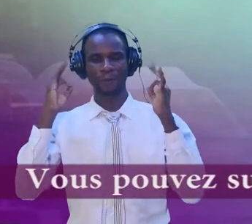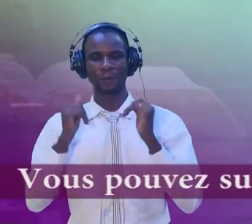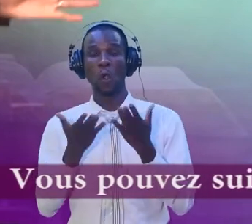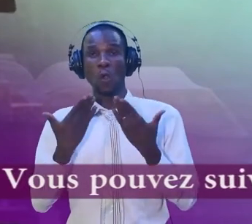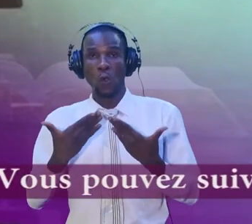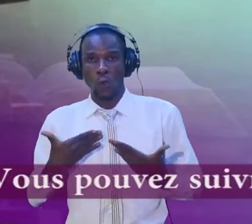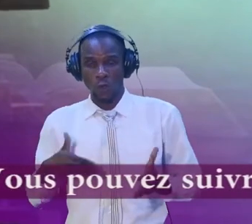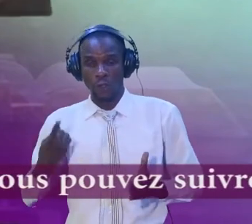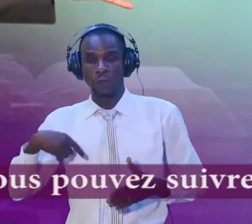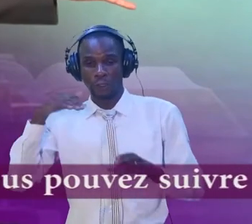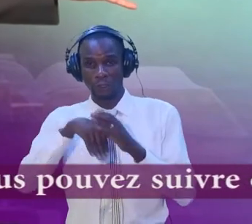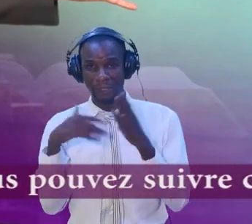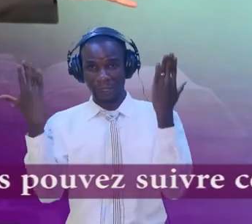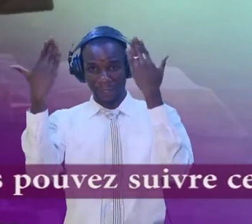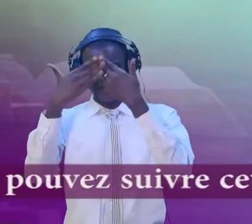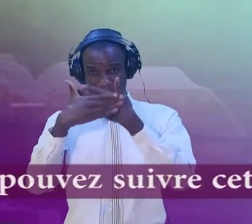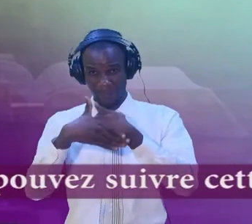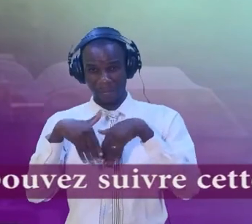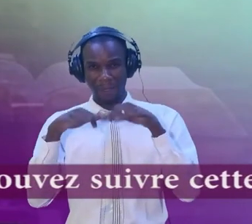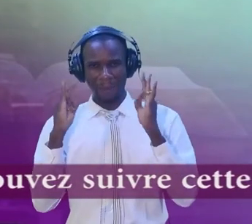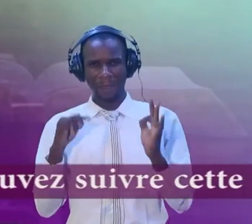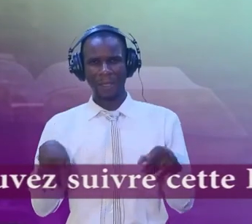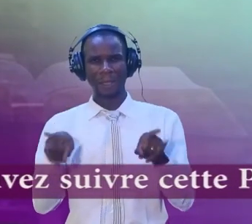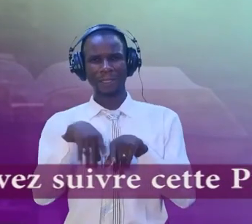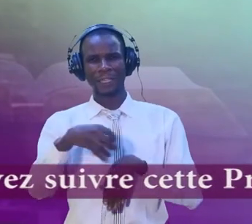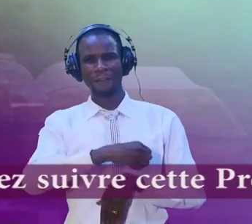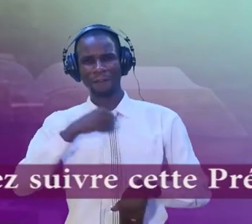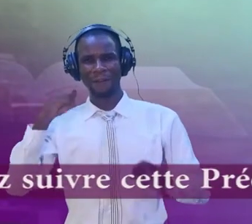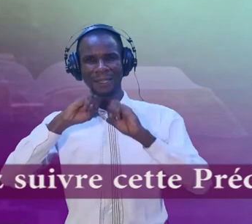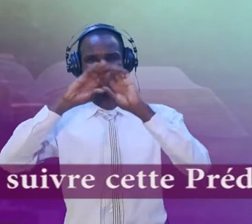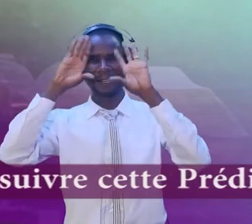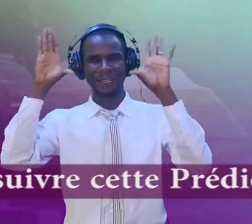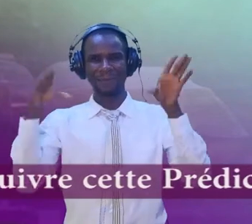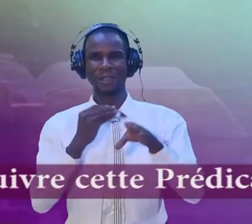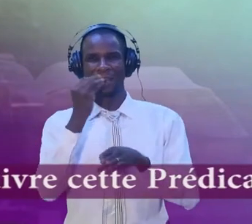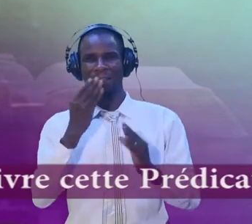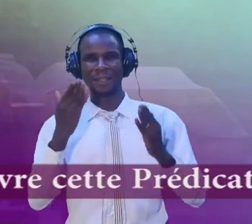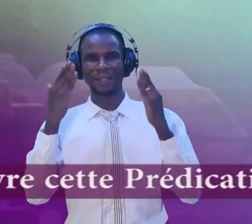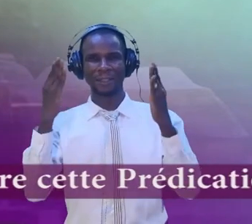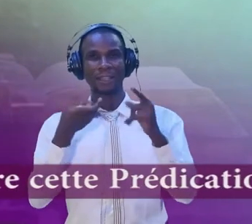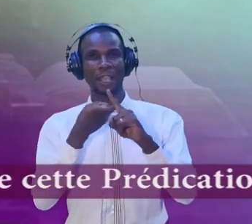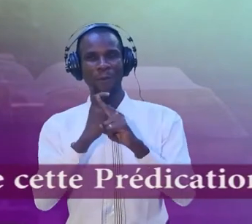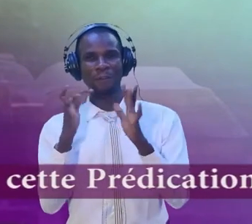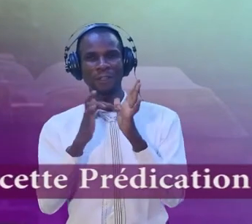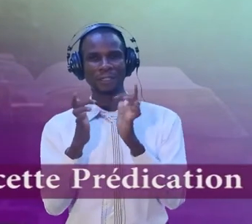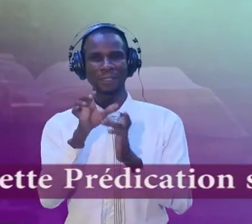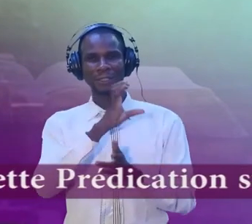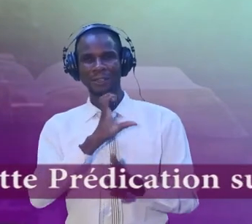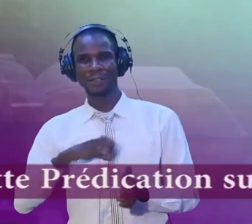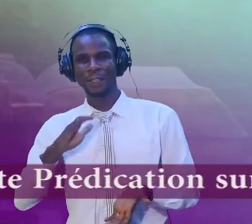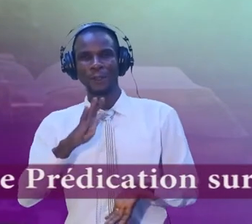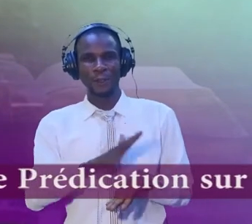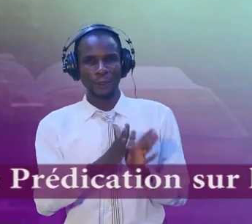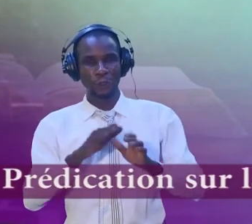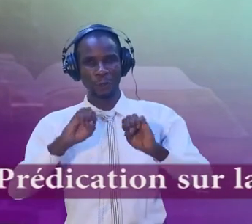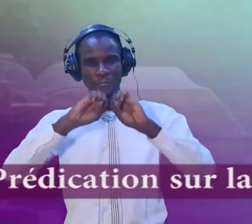Ndio habari njema. Tulikuwa katika giza, lakini tangu tumepokea neno la Mungu, nuru